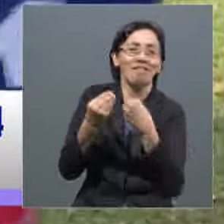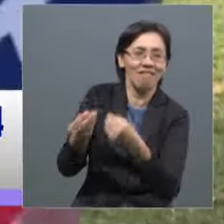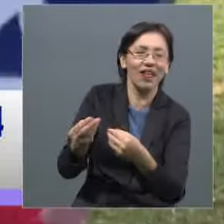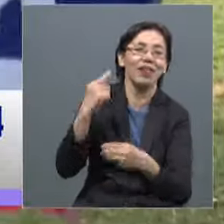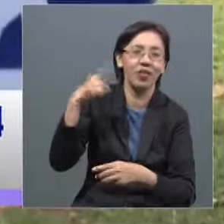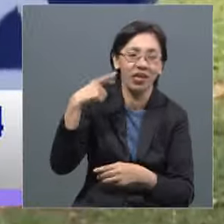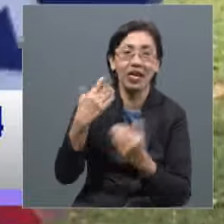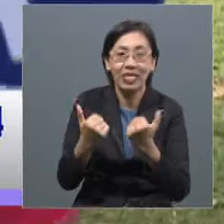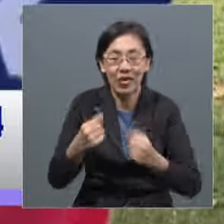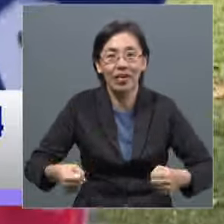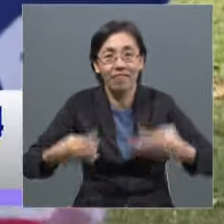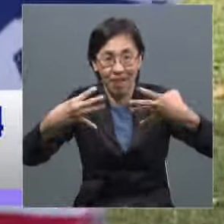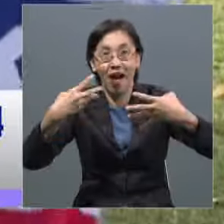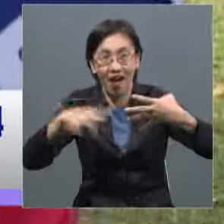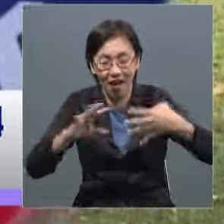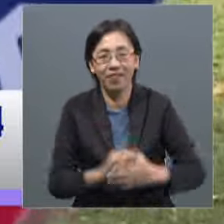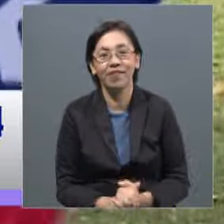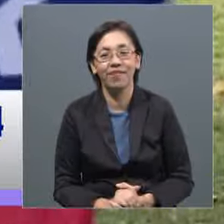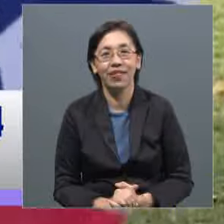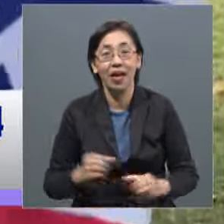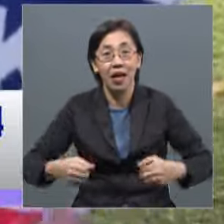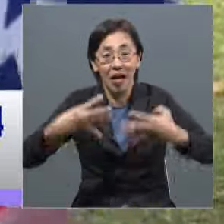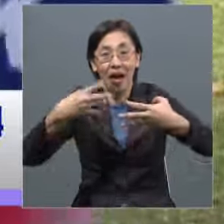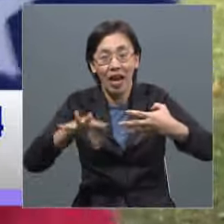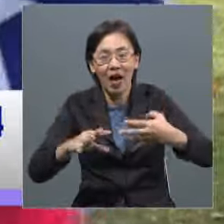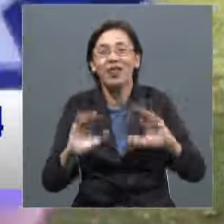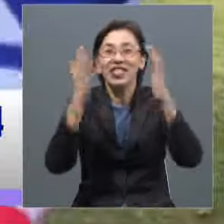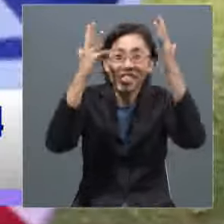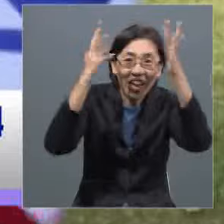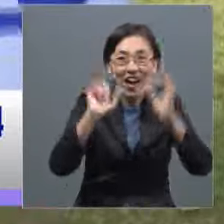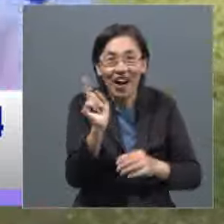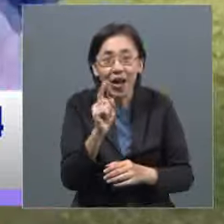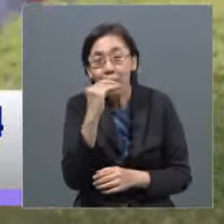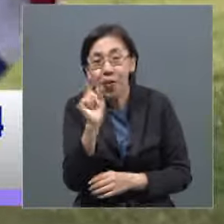องเขาเข้ารอบ8คนสุดท้ายแล้วนะครับขอกำลังใจเชียร์ด้วยนะครับใน